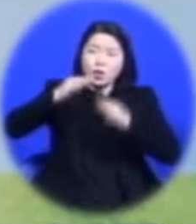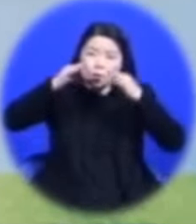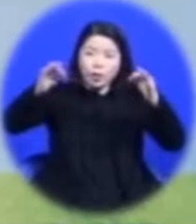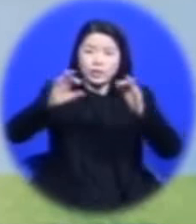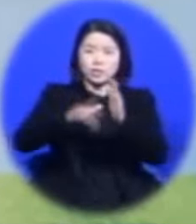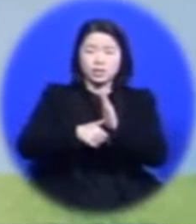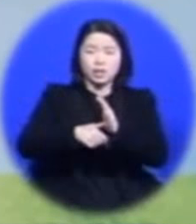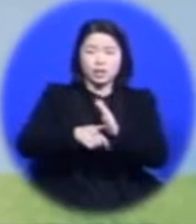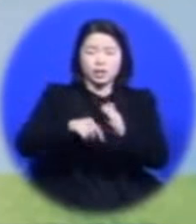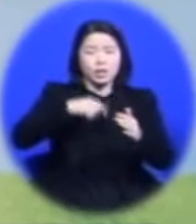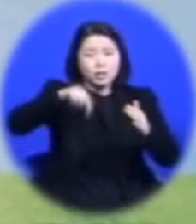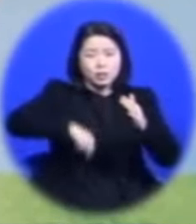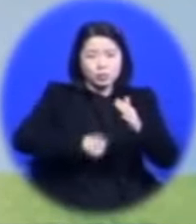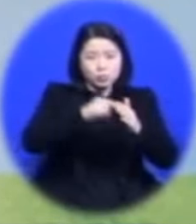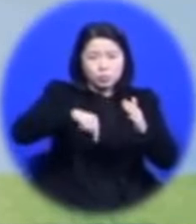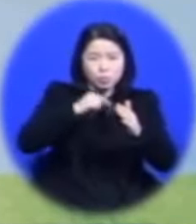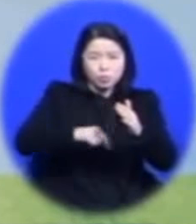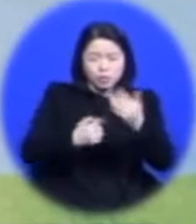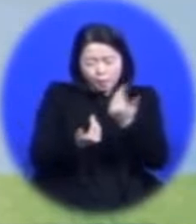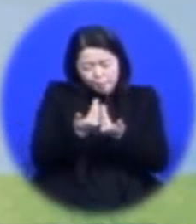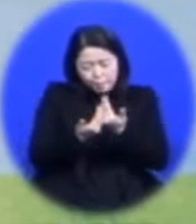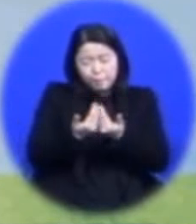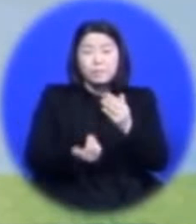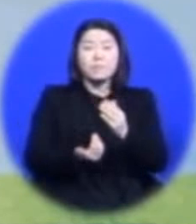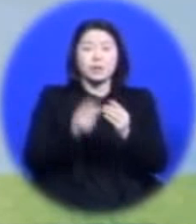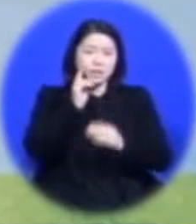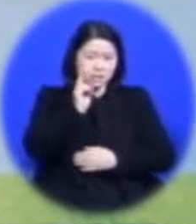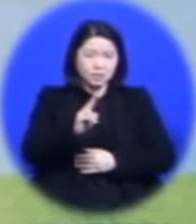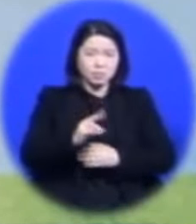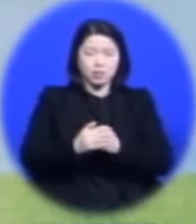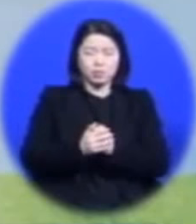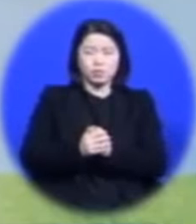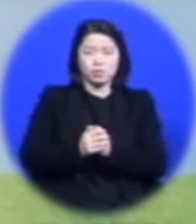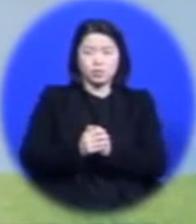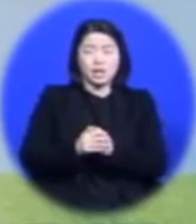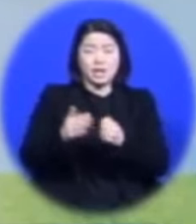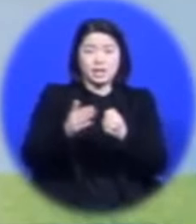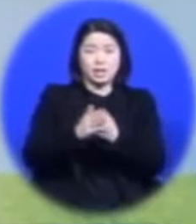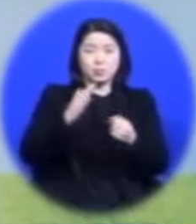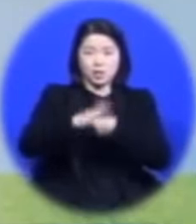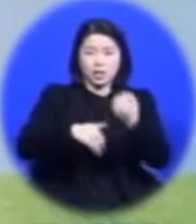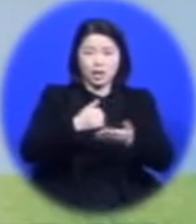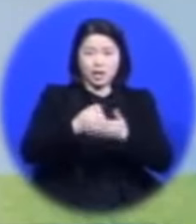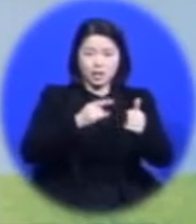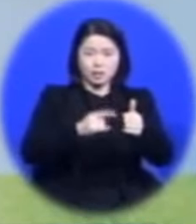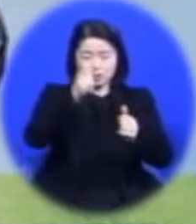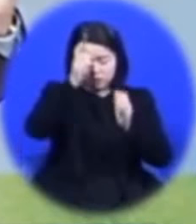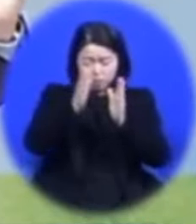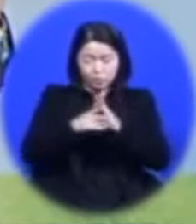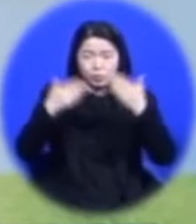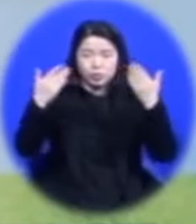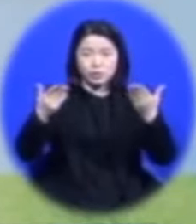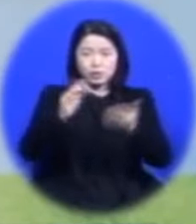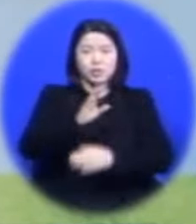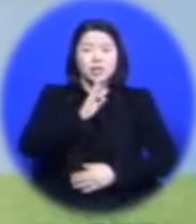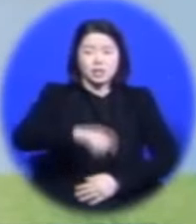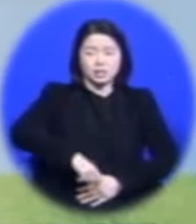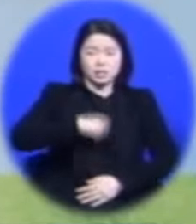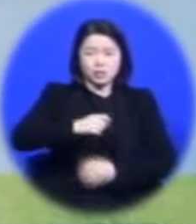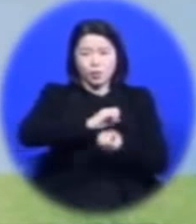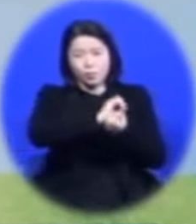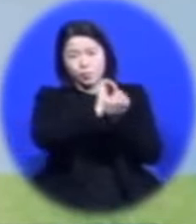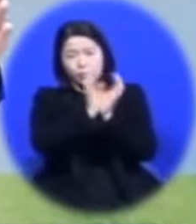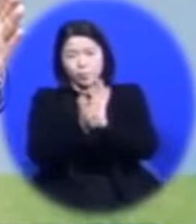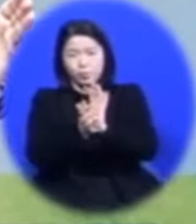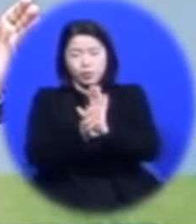얼마나 스스로가 갈등이 심하겠습니다 그러니까 하나님께 기도하기를 정의가 꽃을 피우게 해 달라는